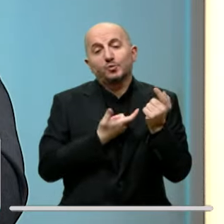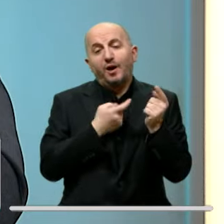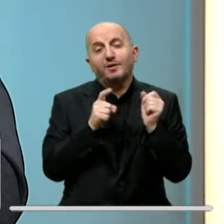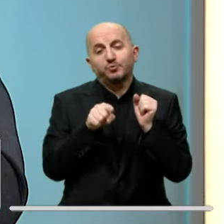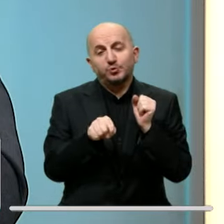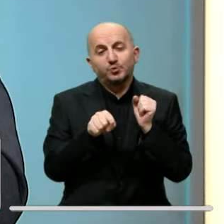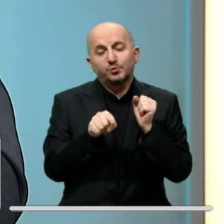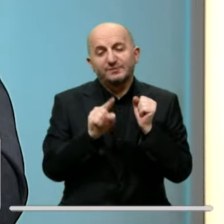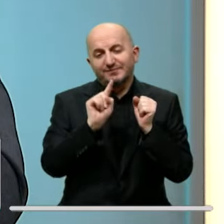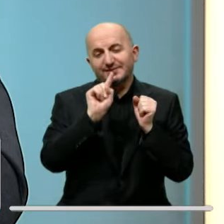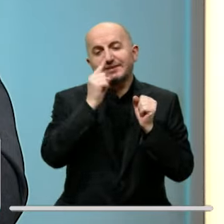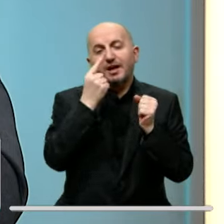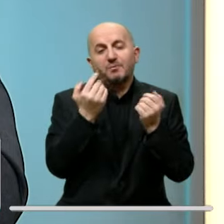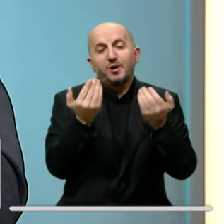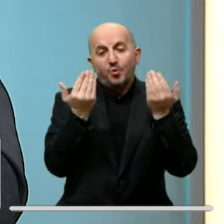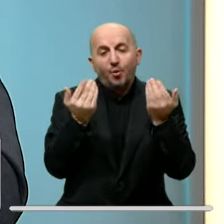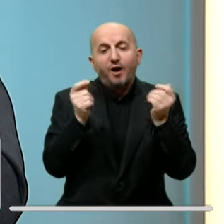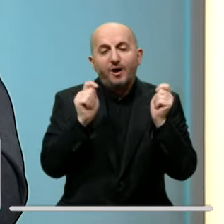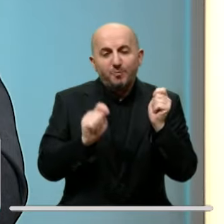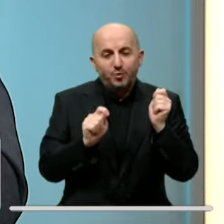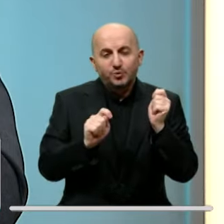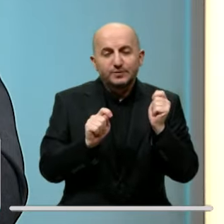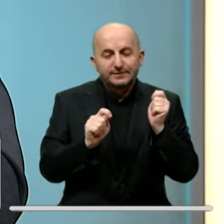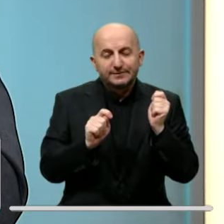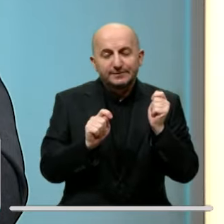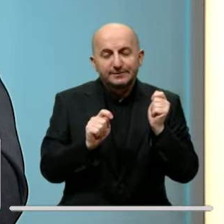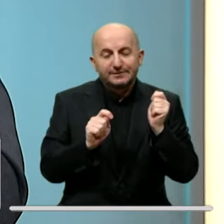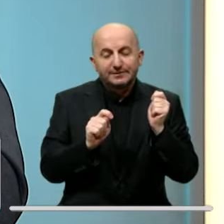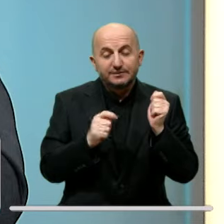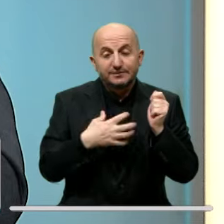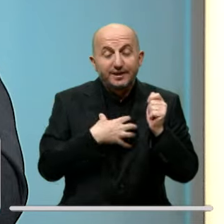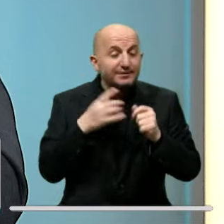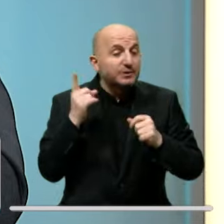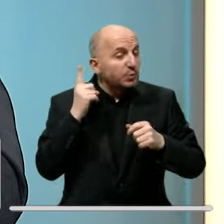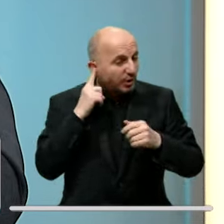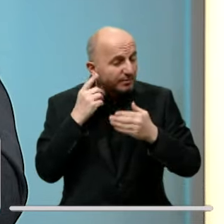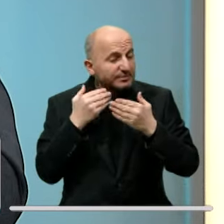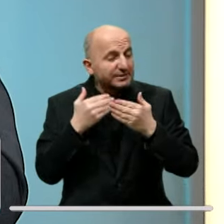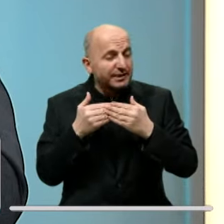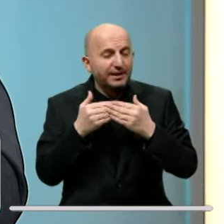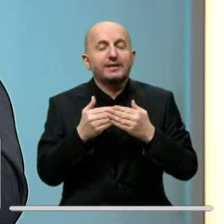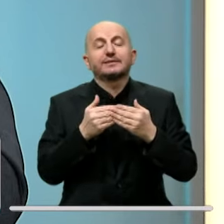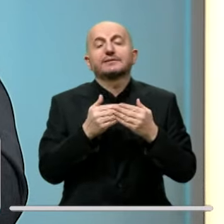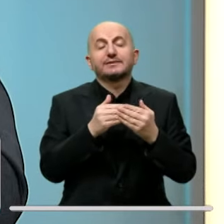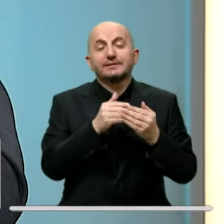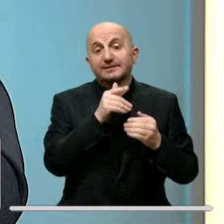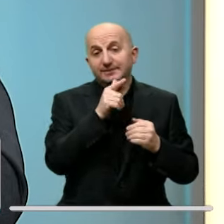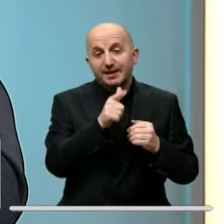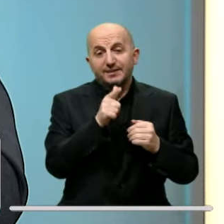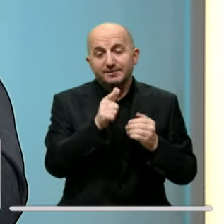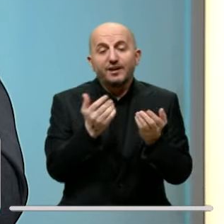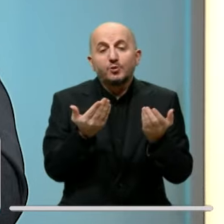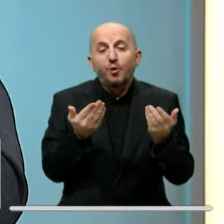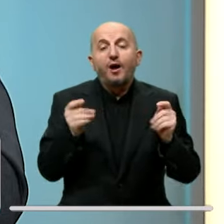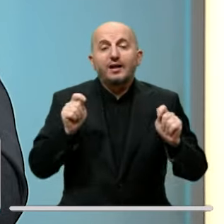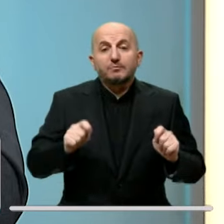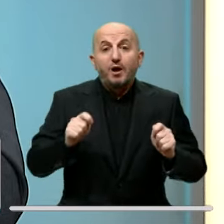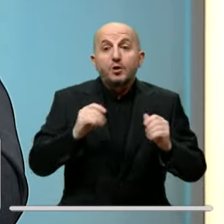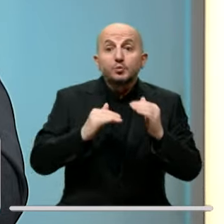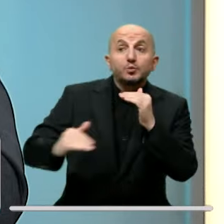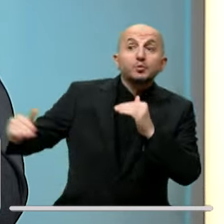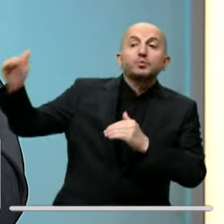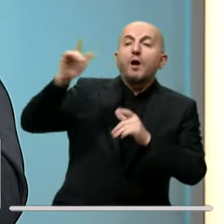Yani tek başımıza dua yapıyorsak, kendi duyabileceğimiz bir sesle dua etmek